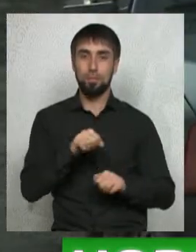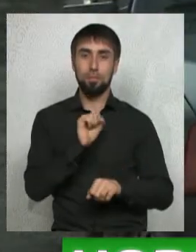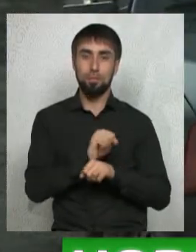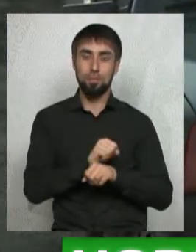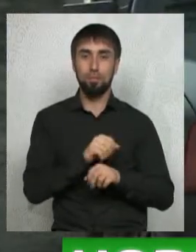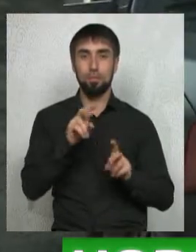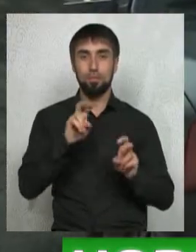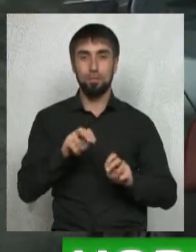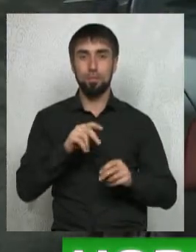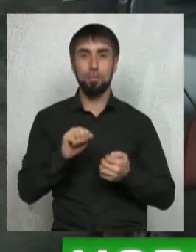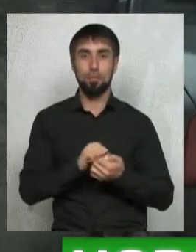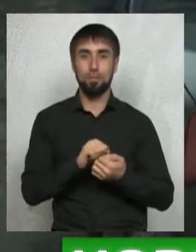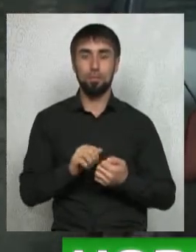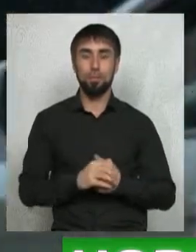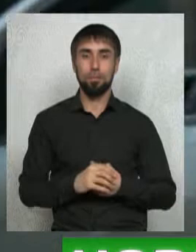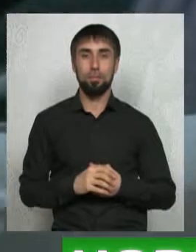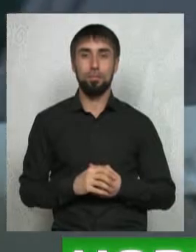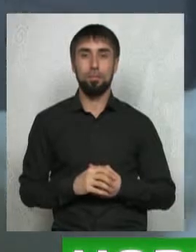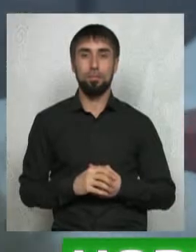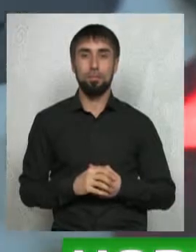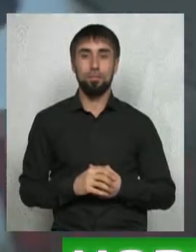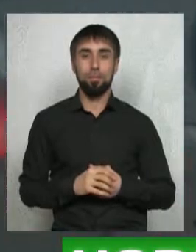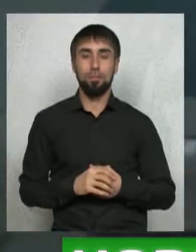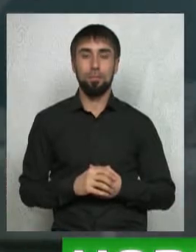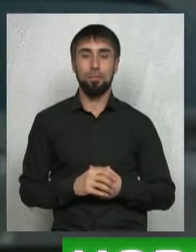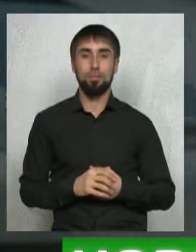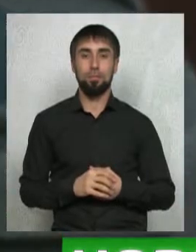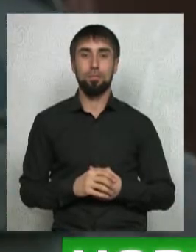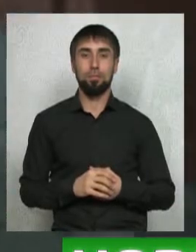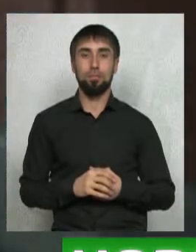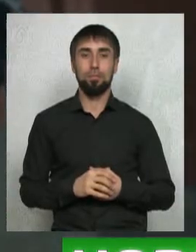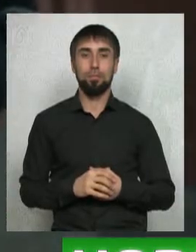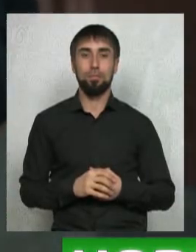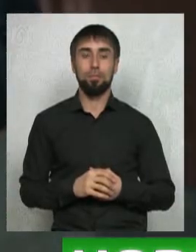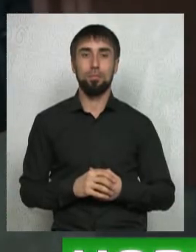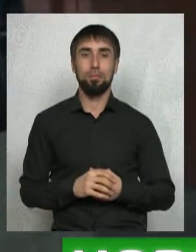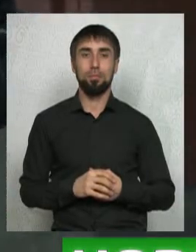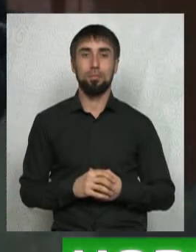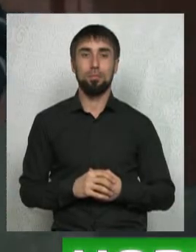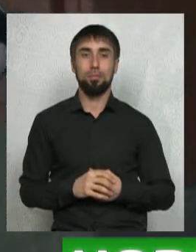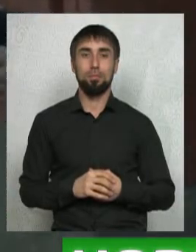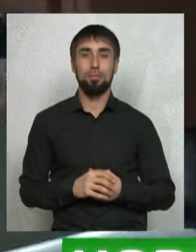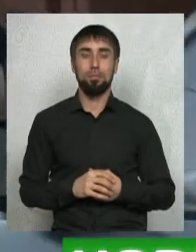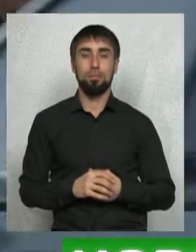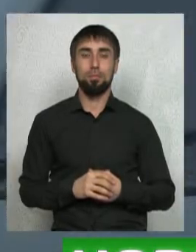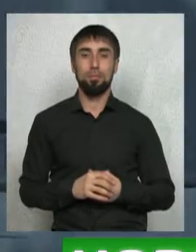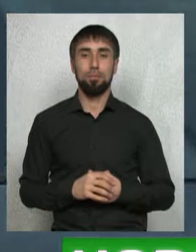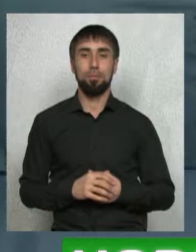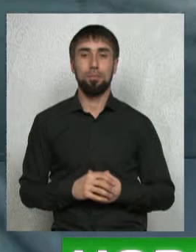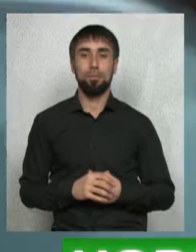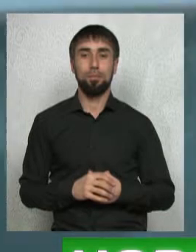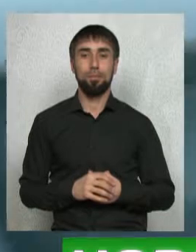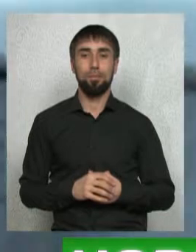остановить автомобиль для проверки документов. Салам алейкум. Замком 15 года. КЦ водительское удостоверение действия регистрации транспортных